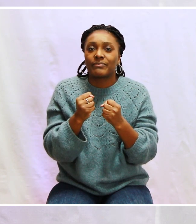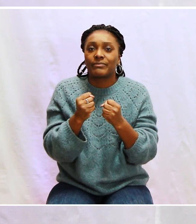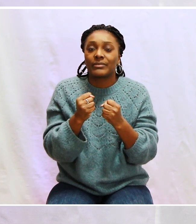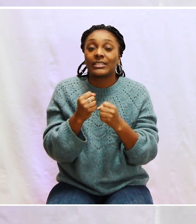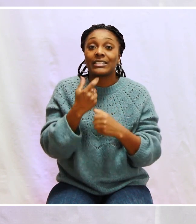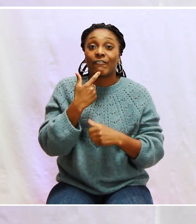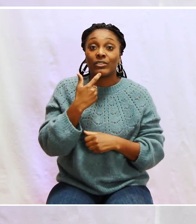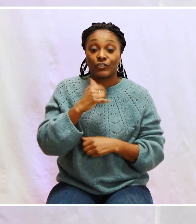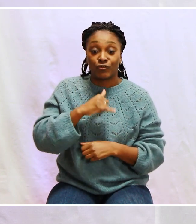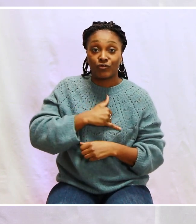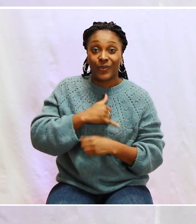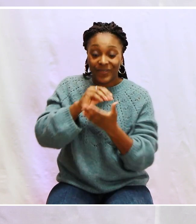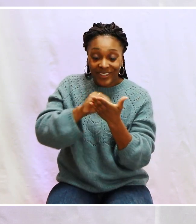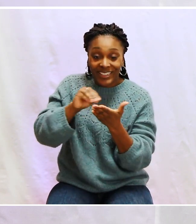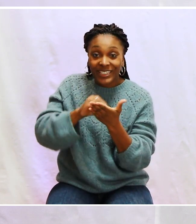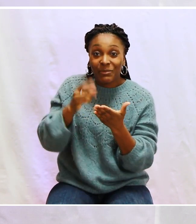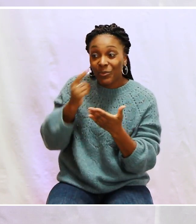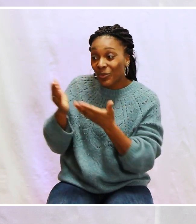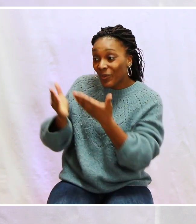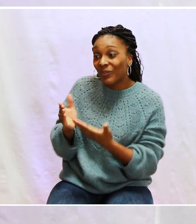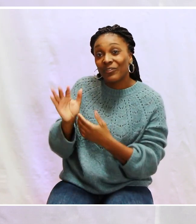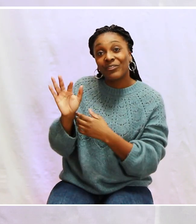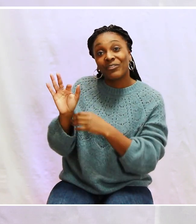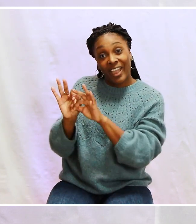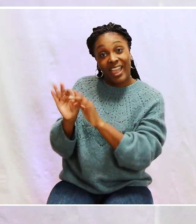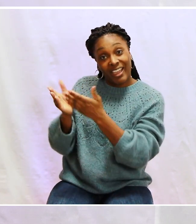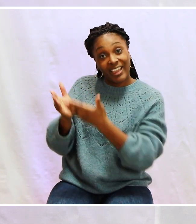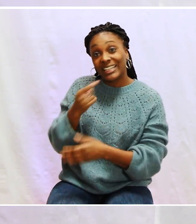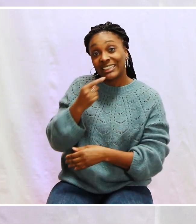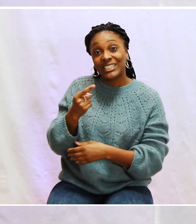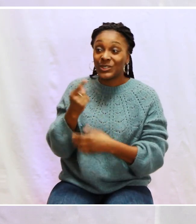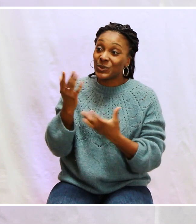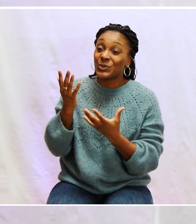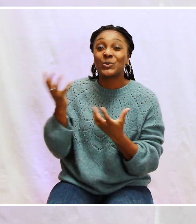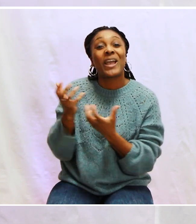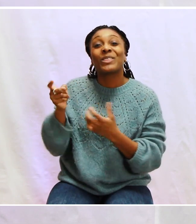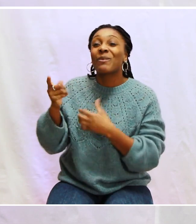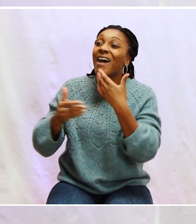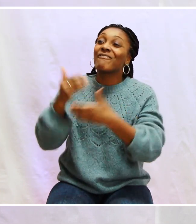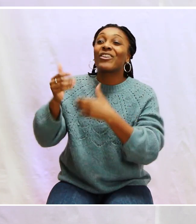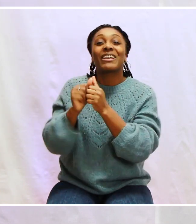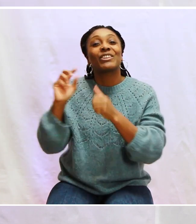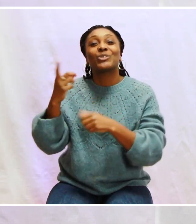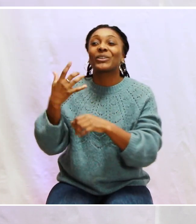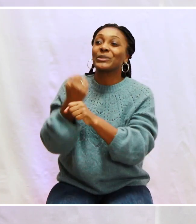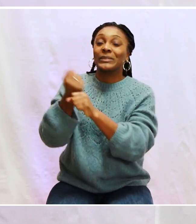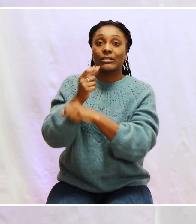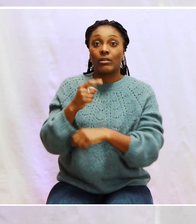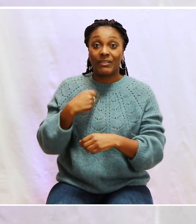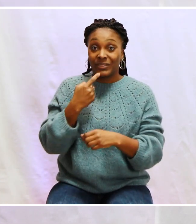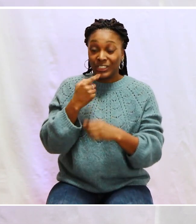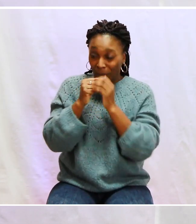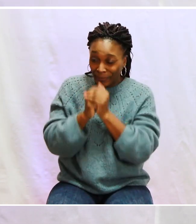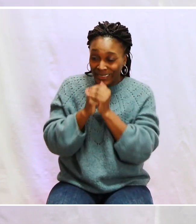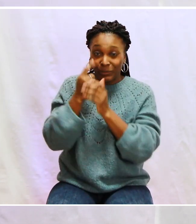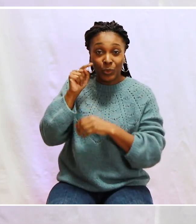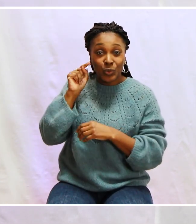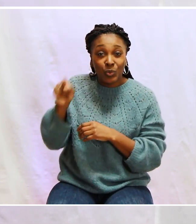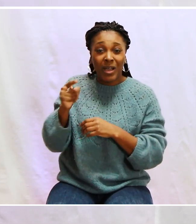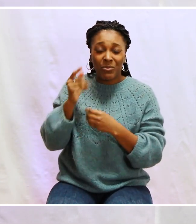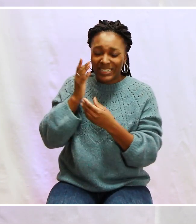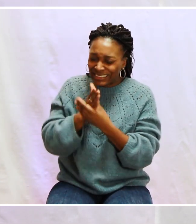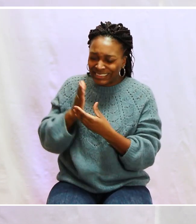de l'apôtre quand il écrit à ce frère, c'est pas seulement je te souhaite que tu y arrives ou que tu avances avec Dieu, mais je prie pour toi, j'intercède